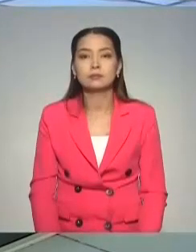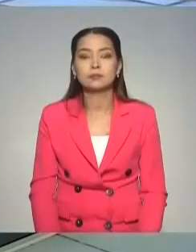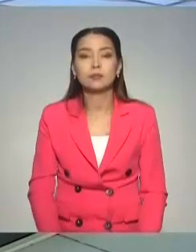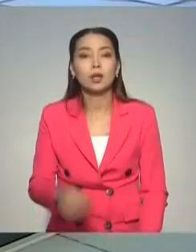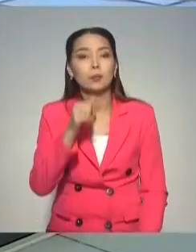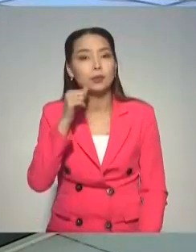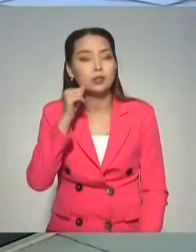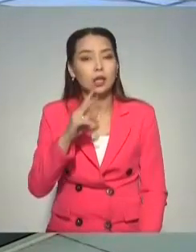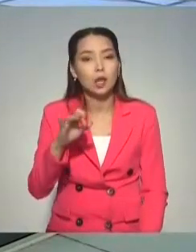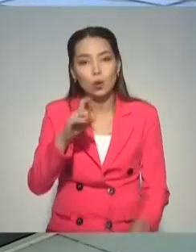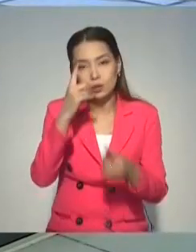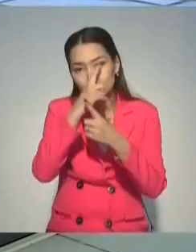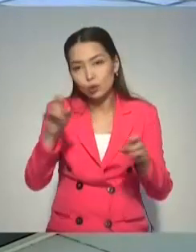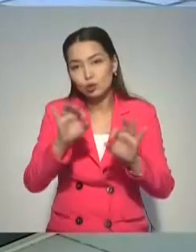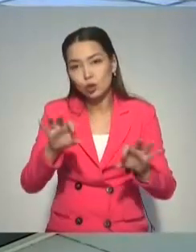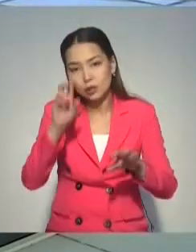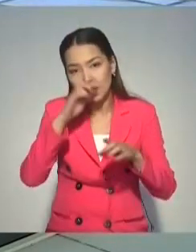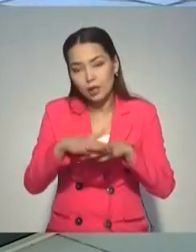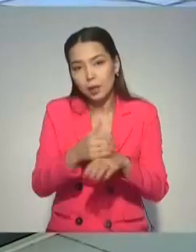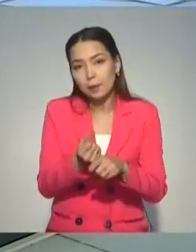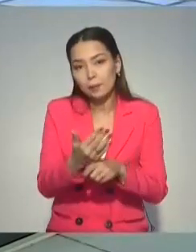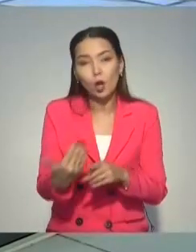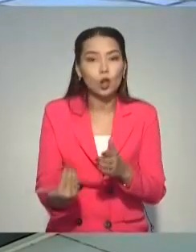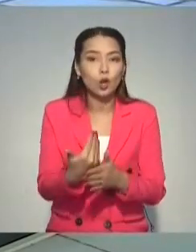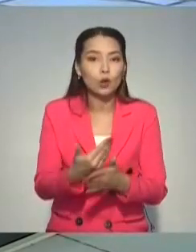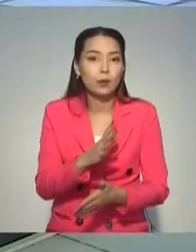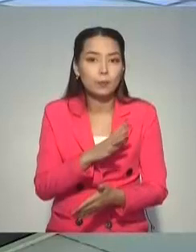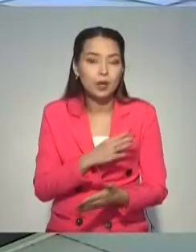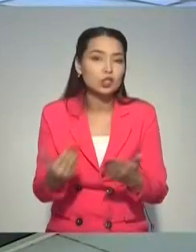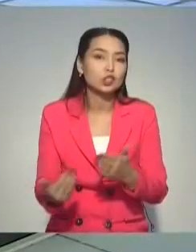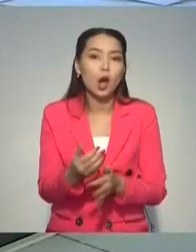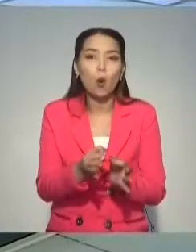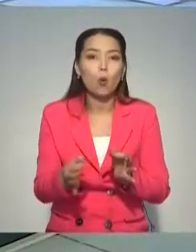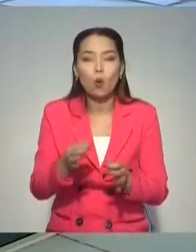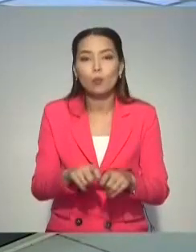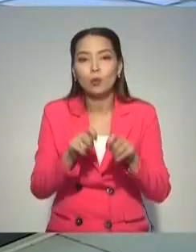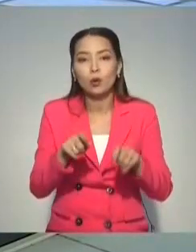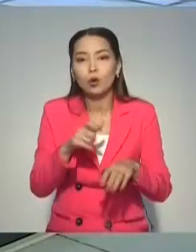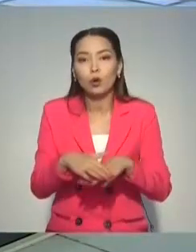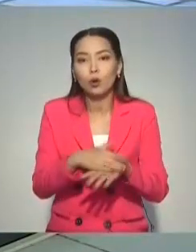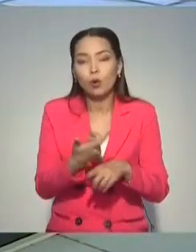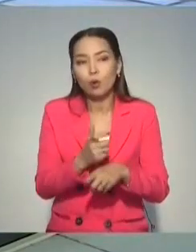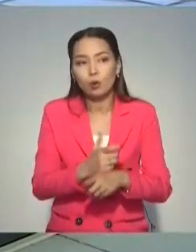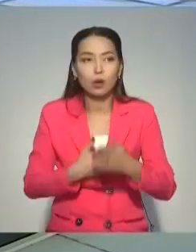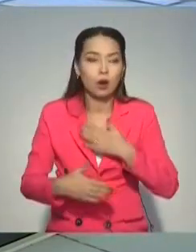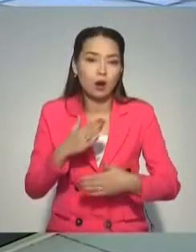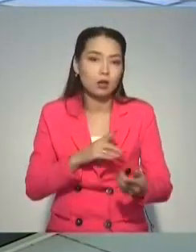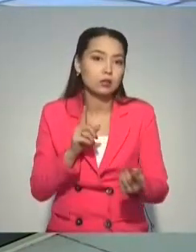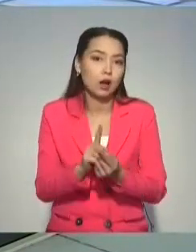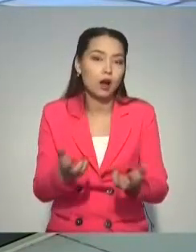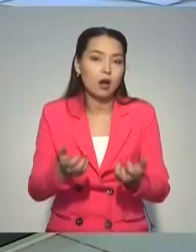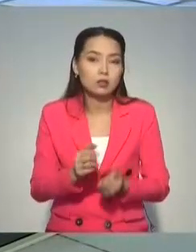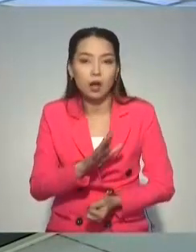Былтыр Наурызда жарияланған жолдау елге біраз жаңашылдыға келді. Әсіресе жаңа облыстардың құрылуын жұртшылық ерекше қуанышпен